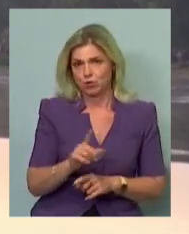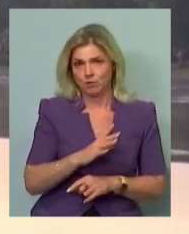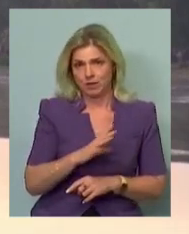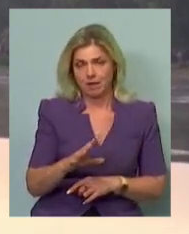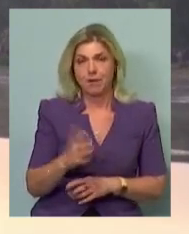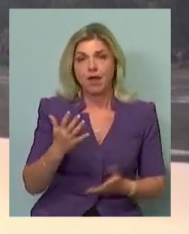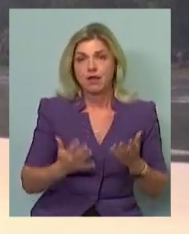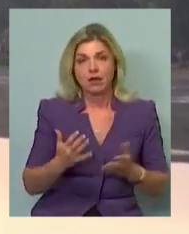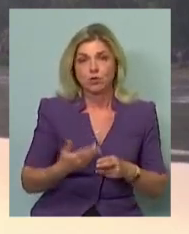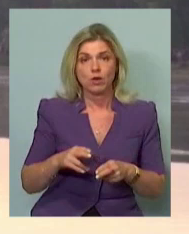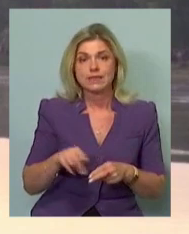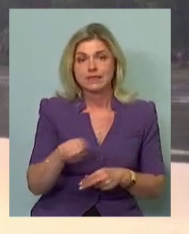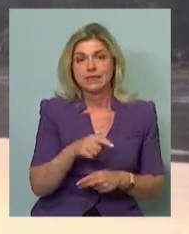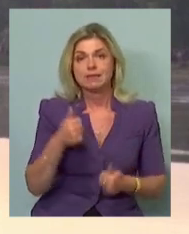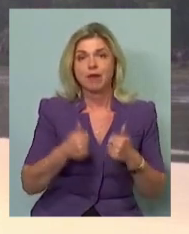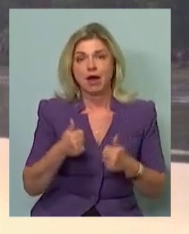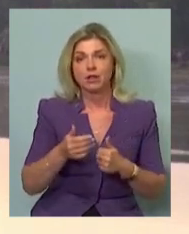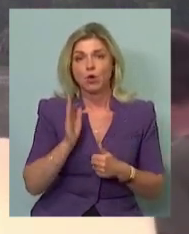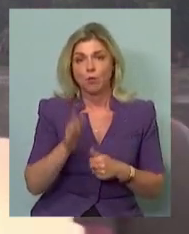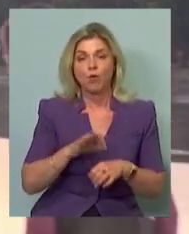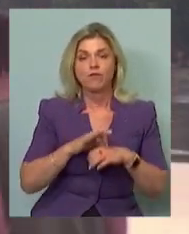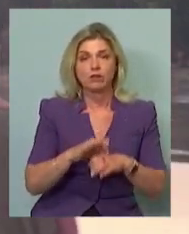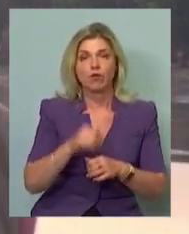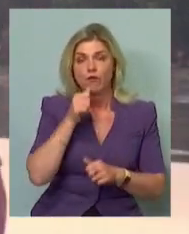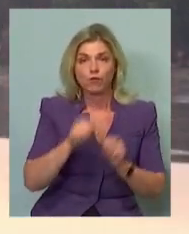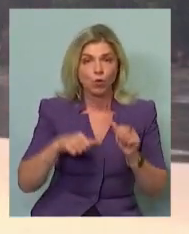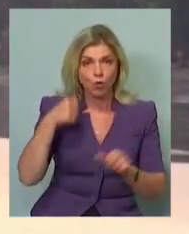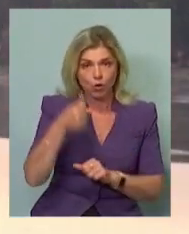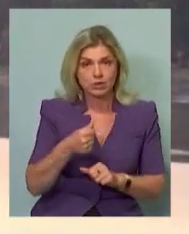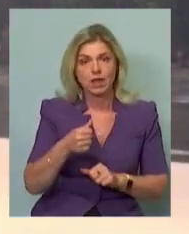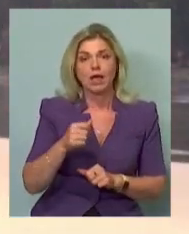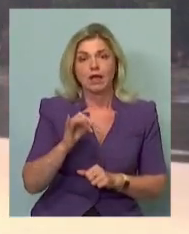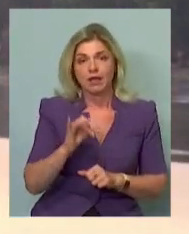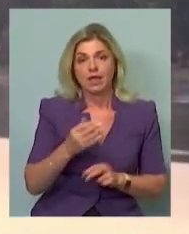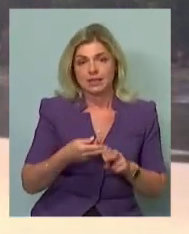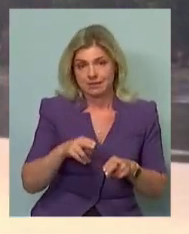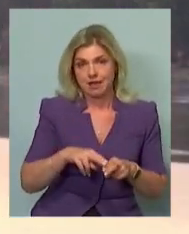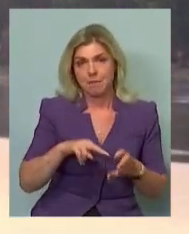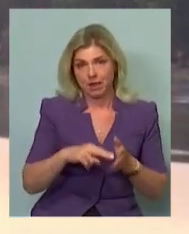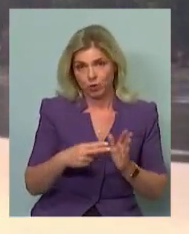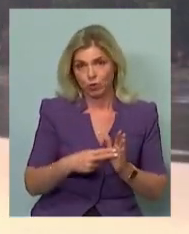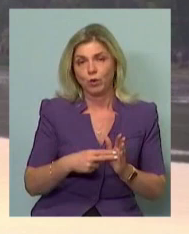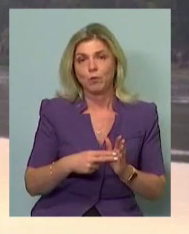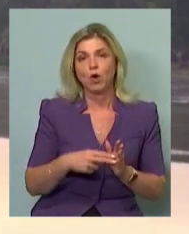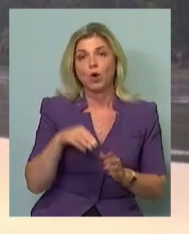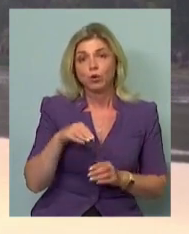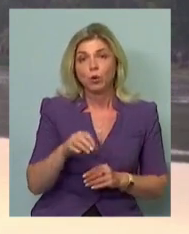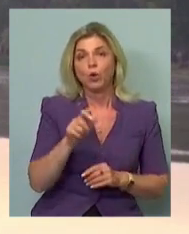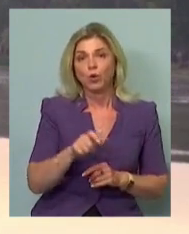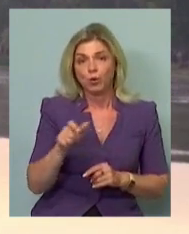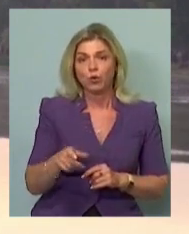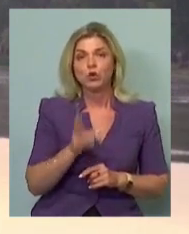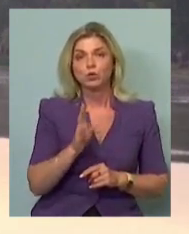ці змагання будуть відбуватися наступному році, після цього ми це плануємо, то люди, які будуть